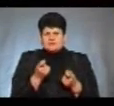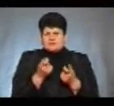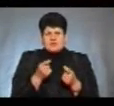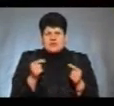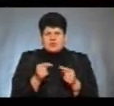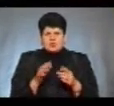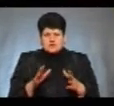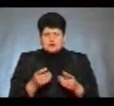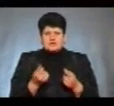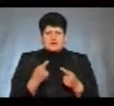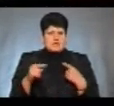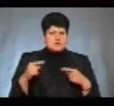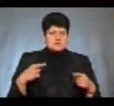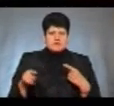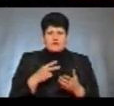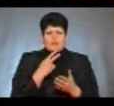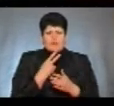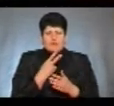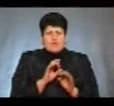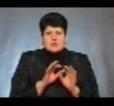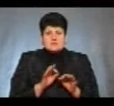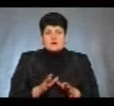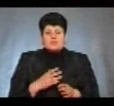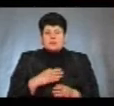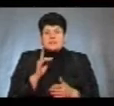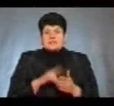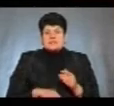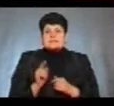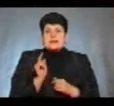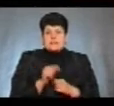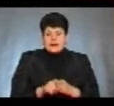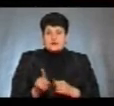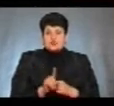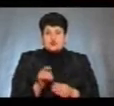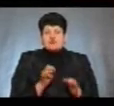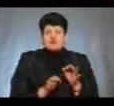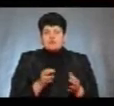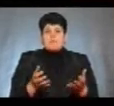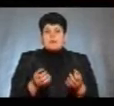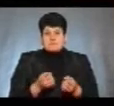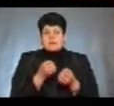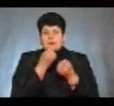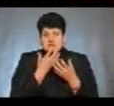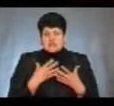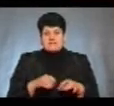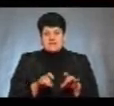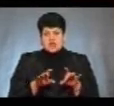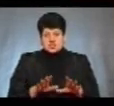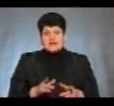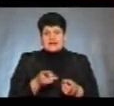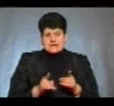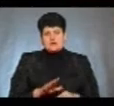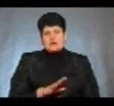деякі розбіченості у їхніх показах, але будемо надіятися на те, що суд прийме позитивне рішення, дійсно, яке